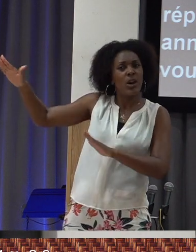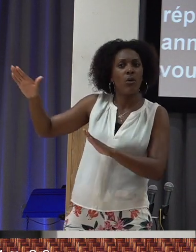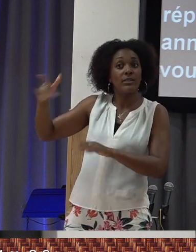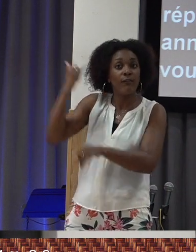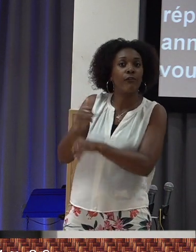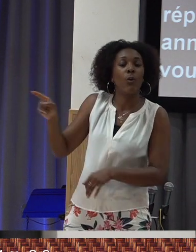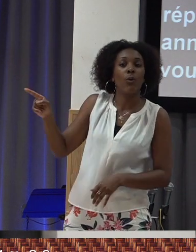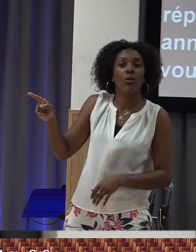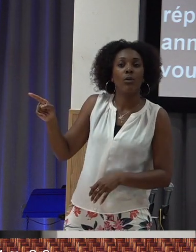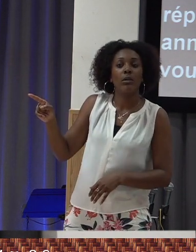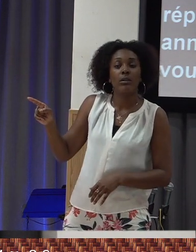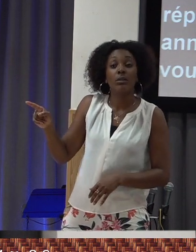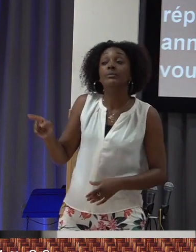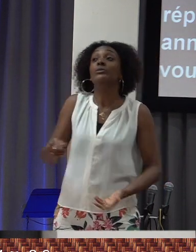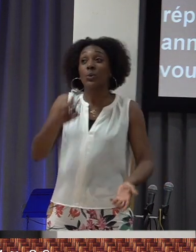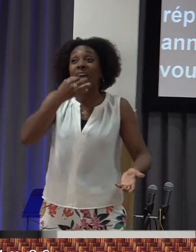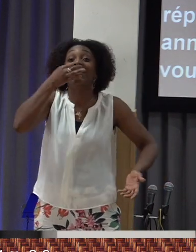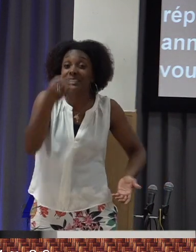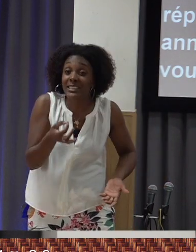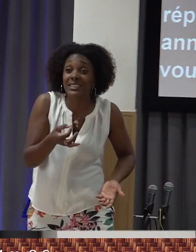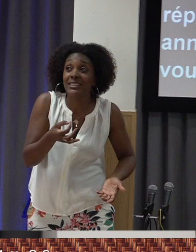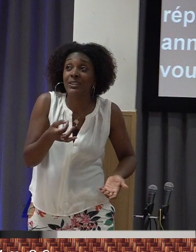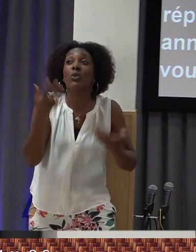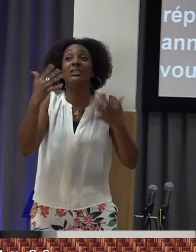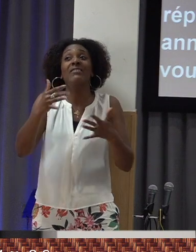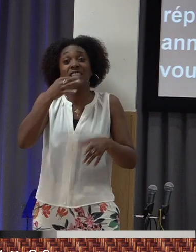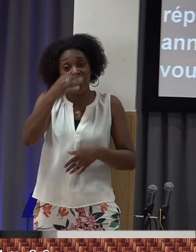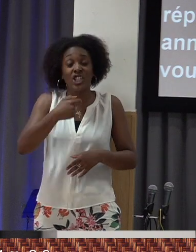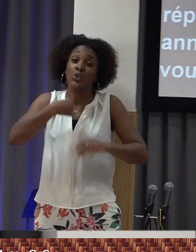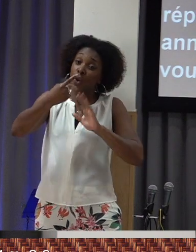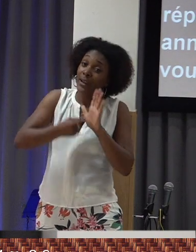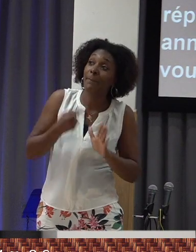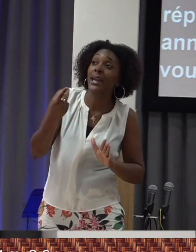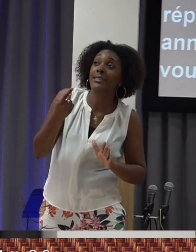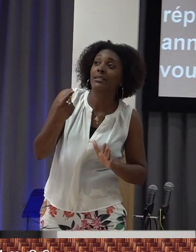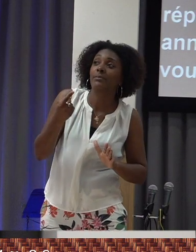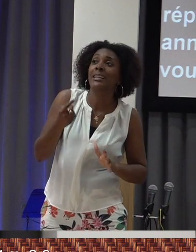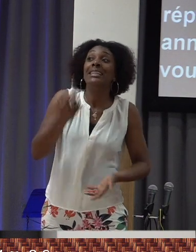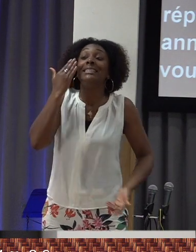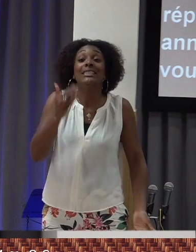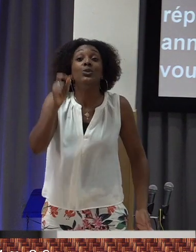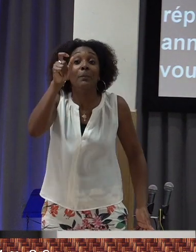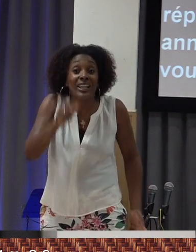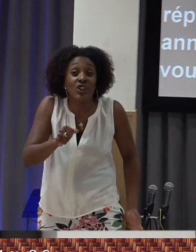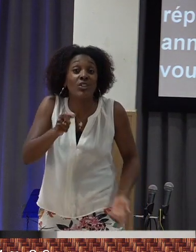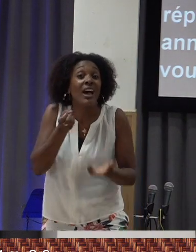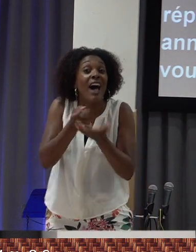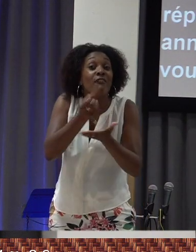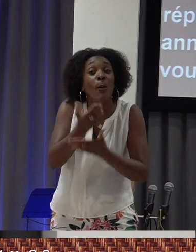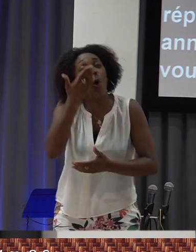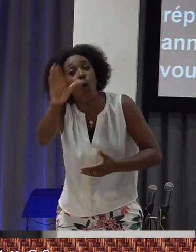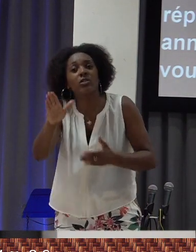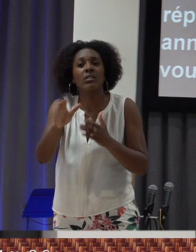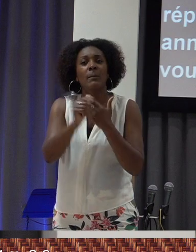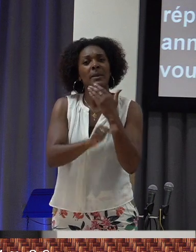Nous l'avons dit précédemment, et je le répète à cette heure, si quelqu'un vous annonce un autre